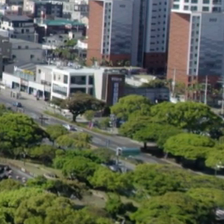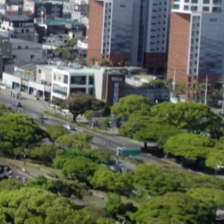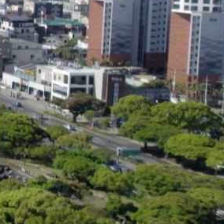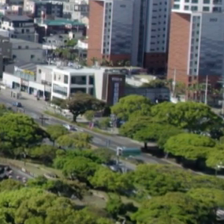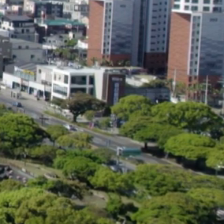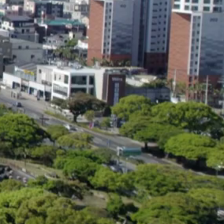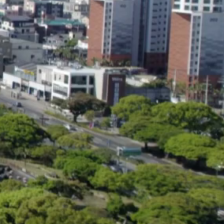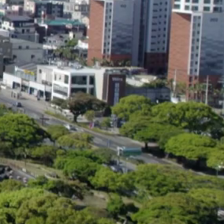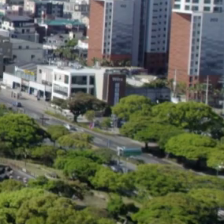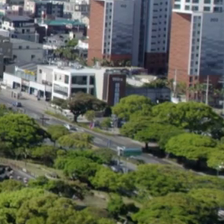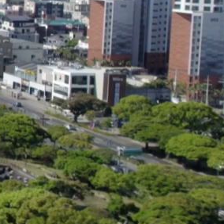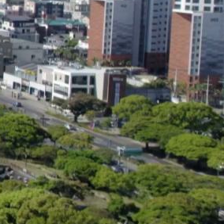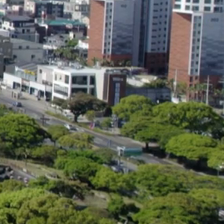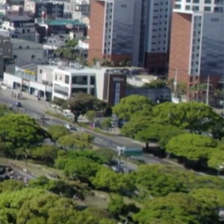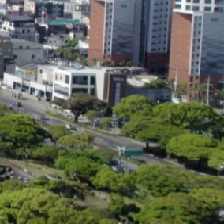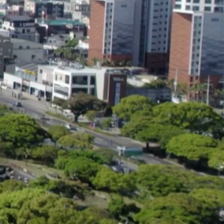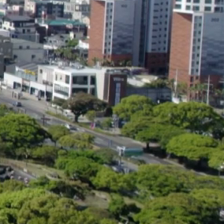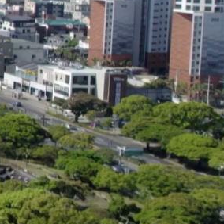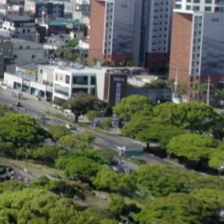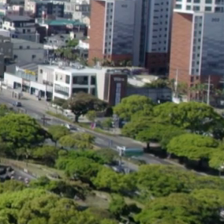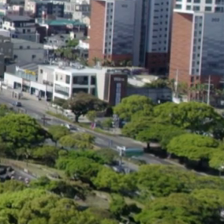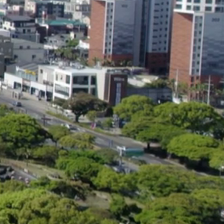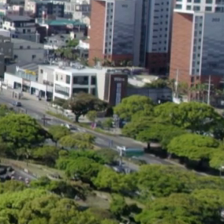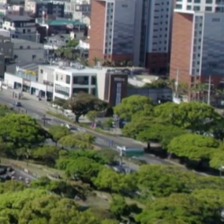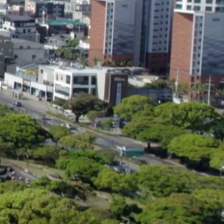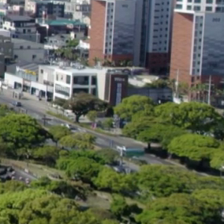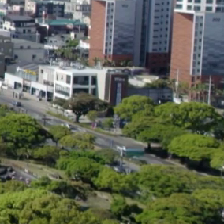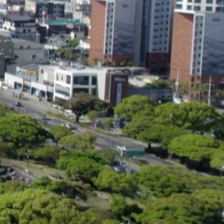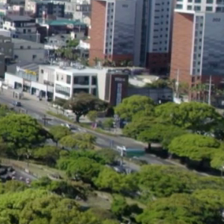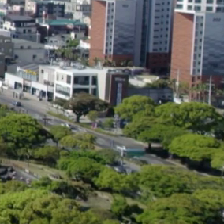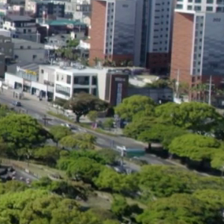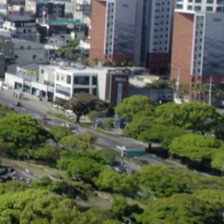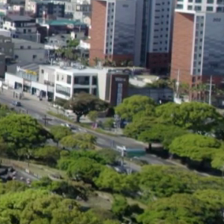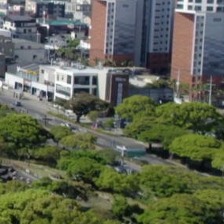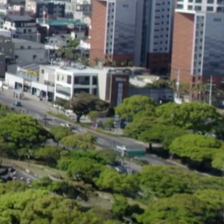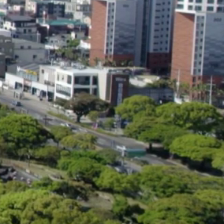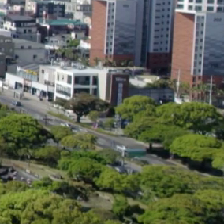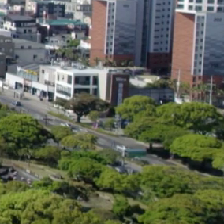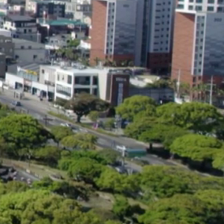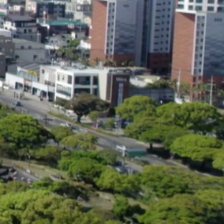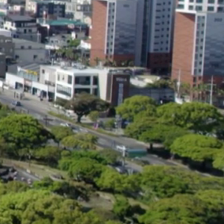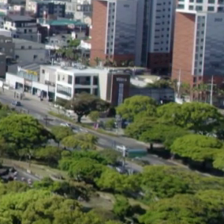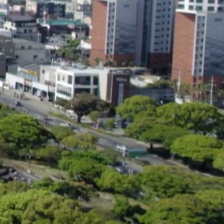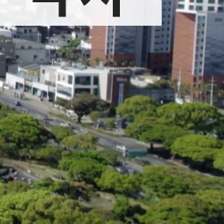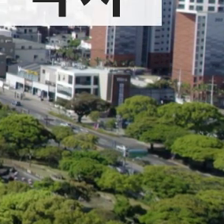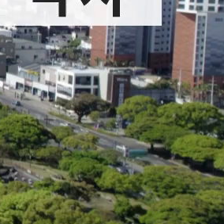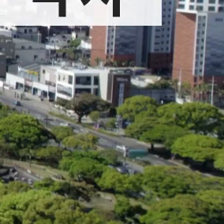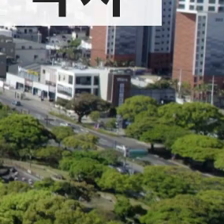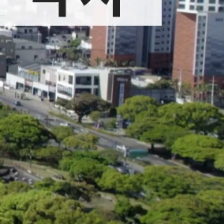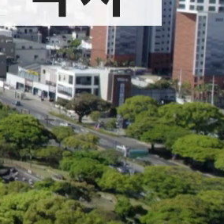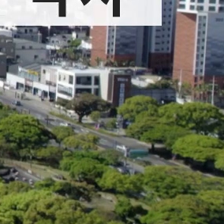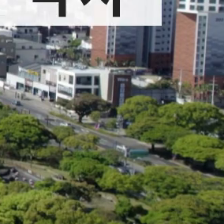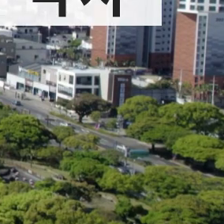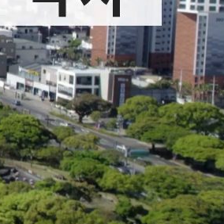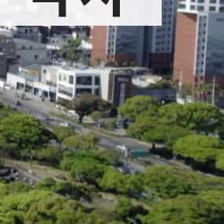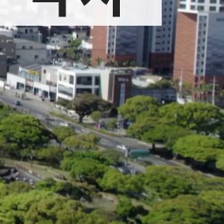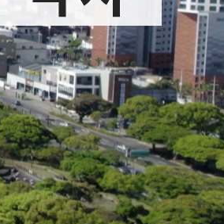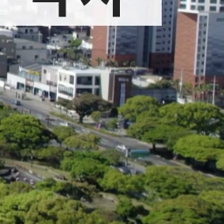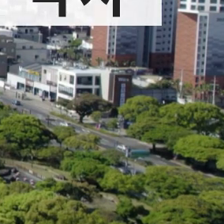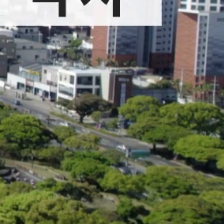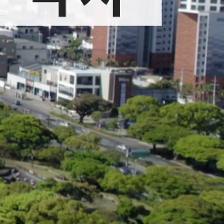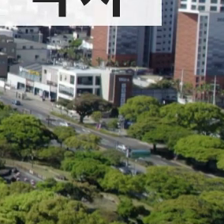도민과 관광객 1만 2천여 명이 참여한 가운데 성황리에 개최됐습니다. 에너지